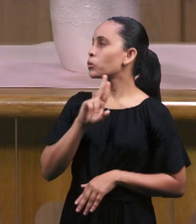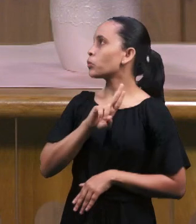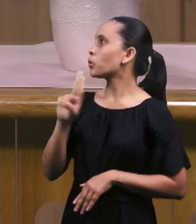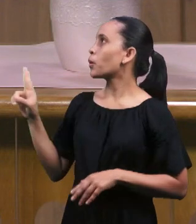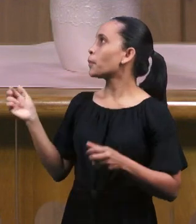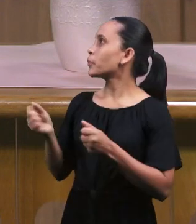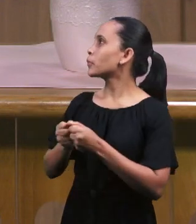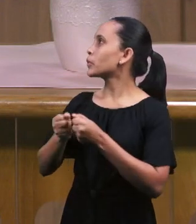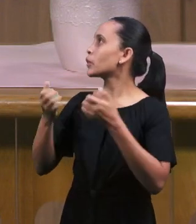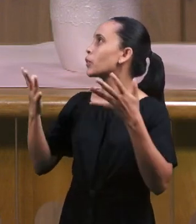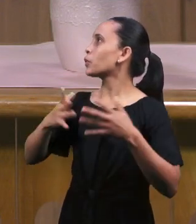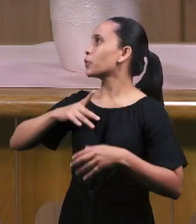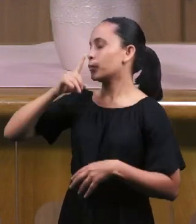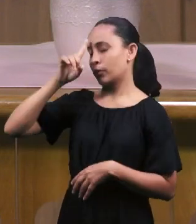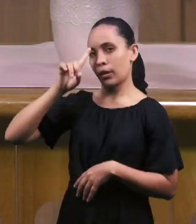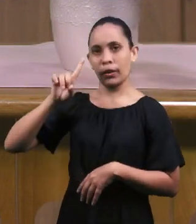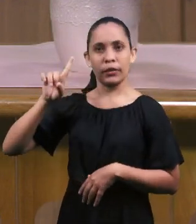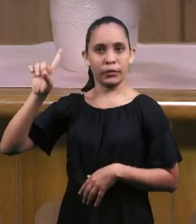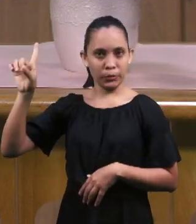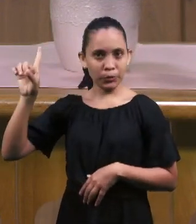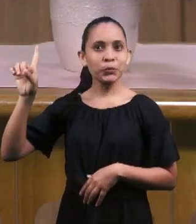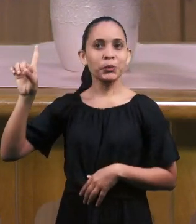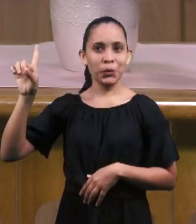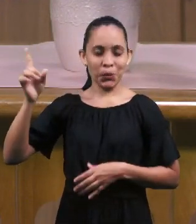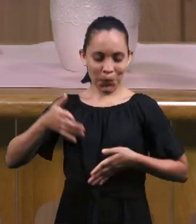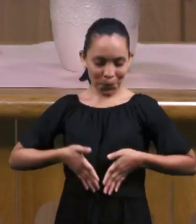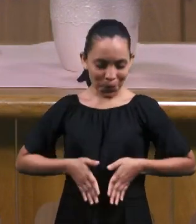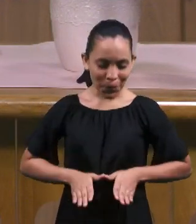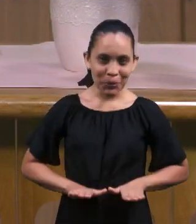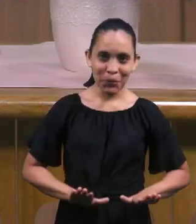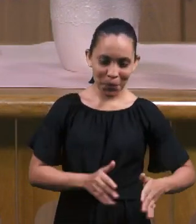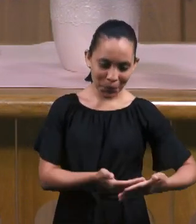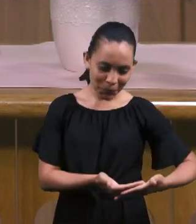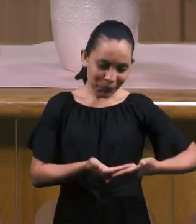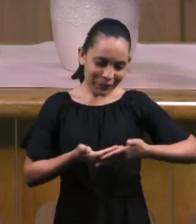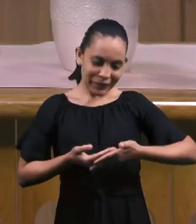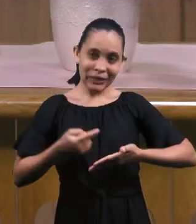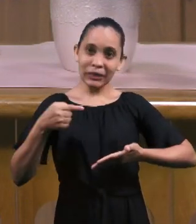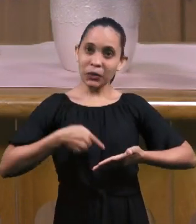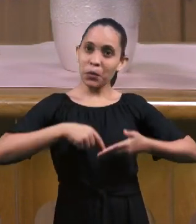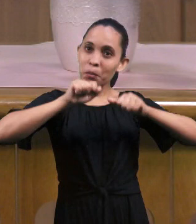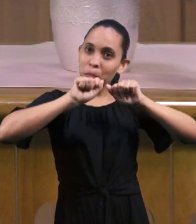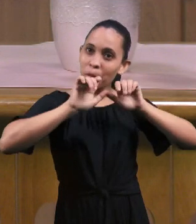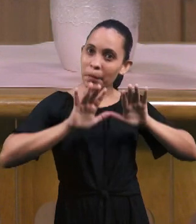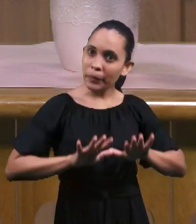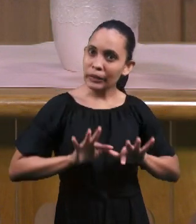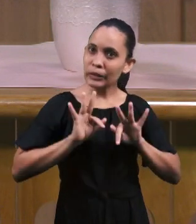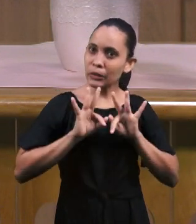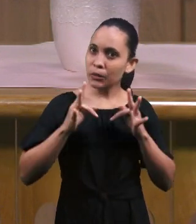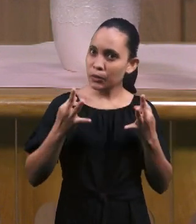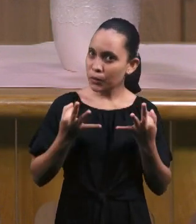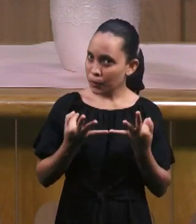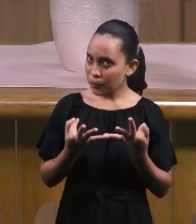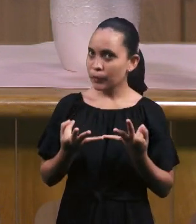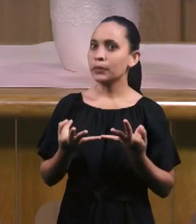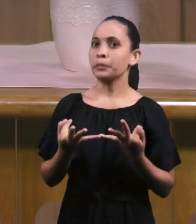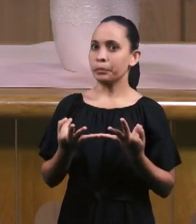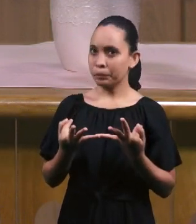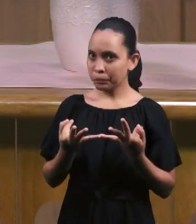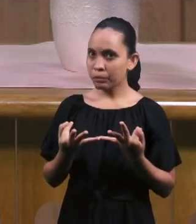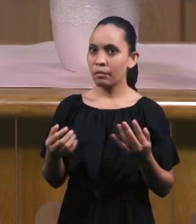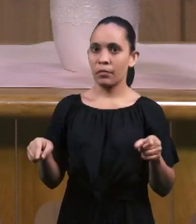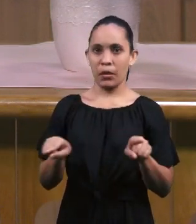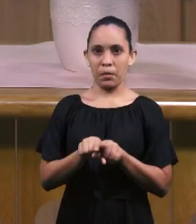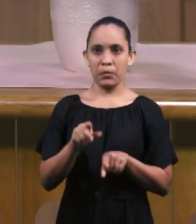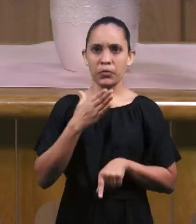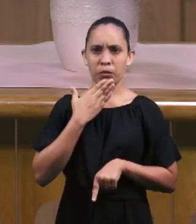soit glorifié dans l'arrivée de ces enfants comme une bénédiction, Seigneur Dieu, dans leur foyer auprès de ses parents et